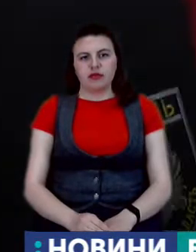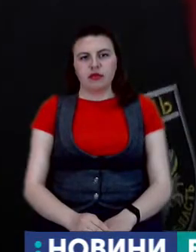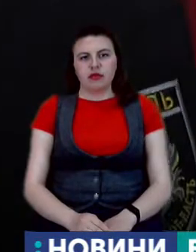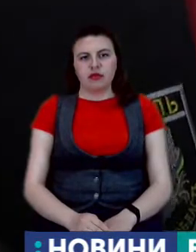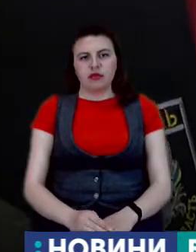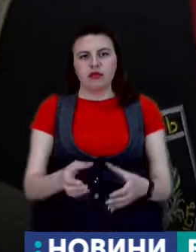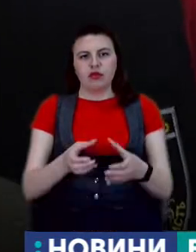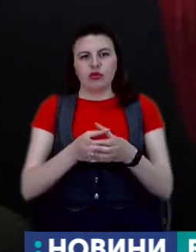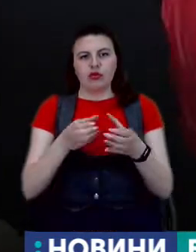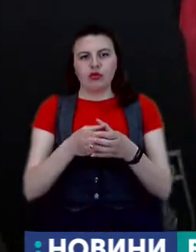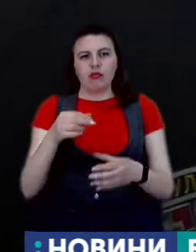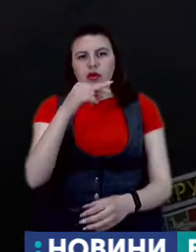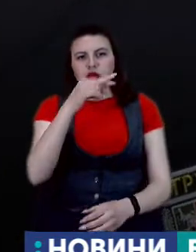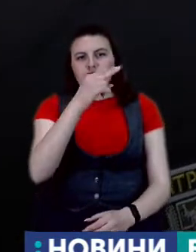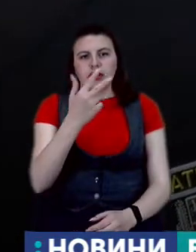3 чоловіка.